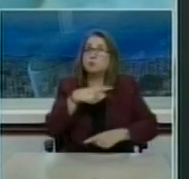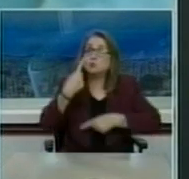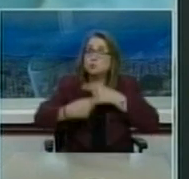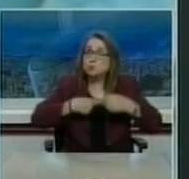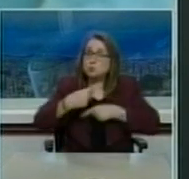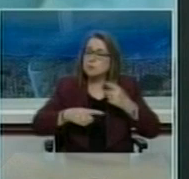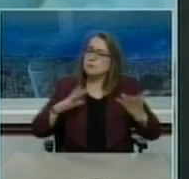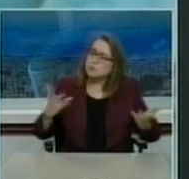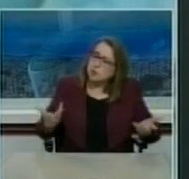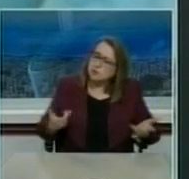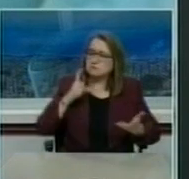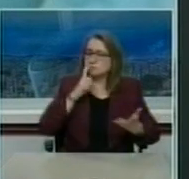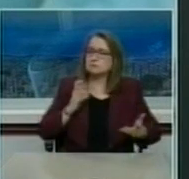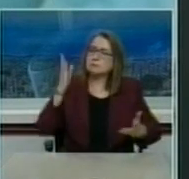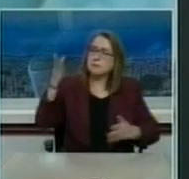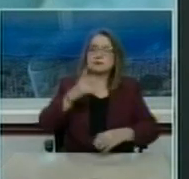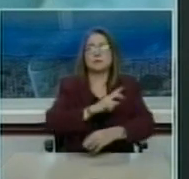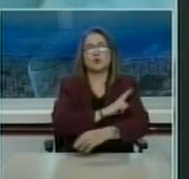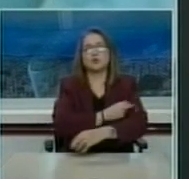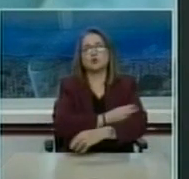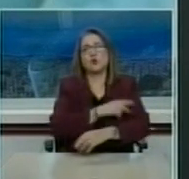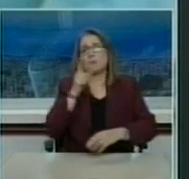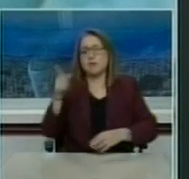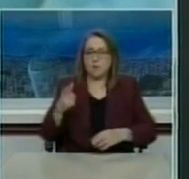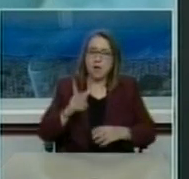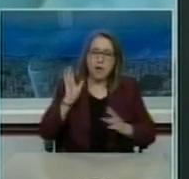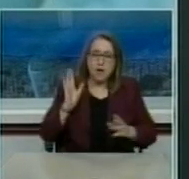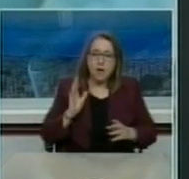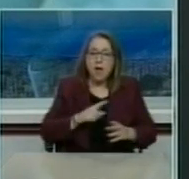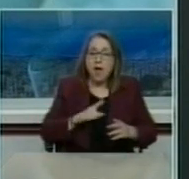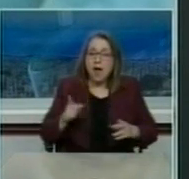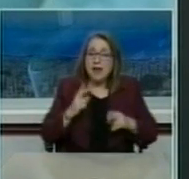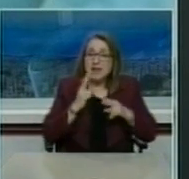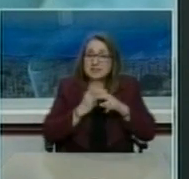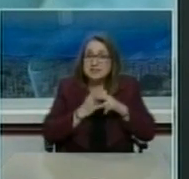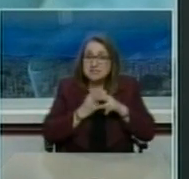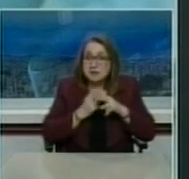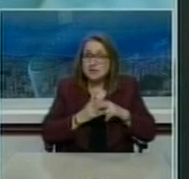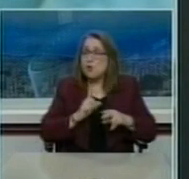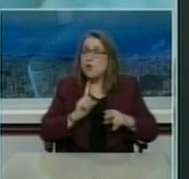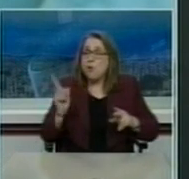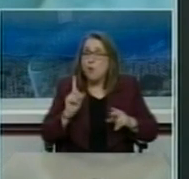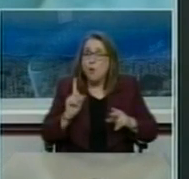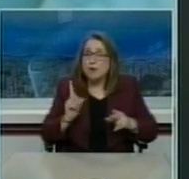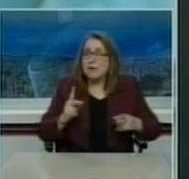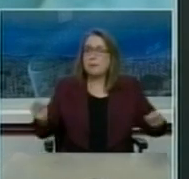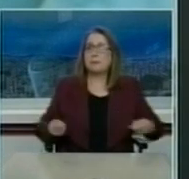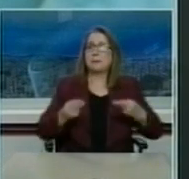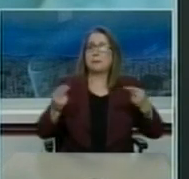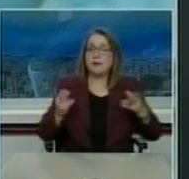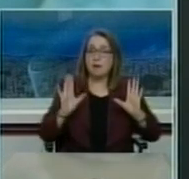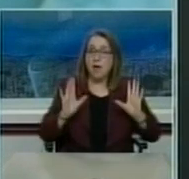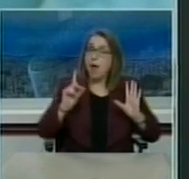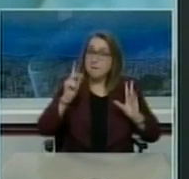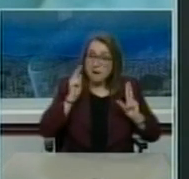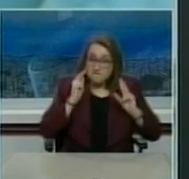διάγνωση και να χορηγείται η κατάλληλη θεραπεία. Αυτό είναι σημαντικό για να μην θρηνήσουμε ζωές σε ανθρώπους οι οποίοι έμειναν σπίτι και δεν